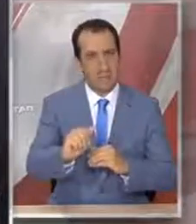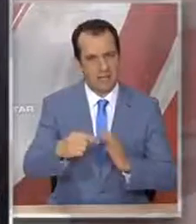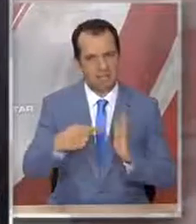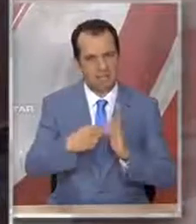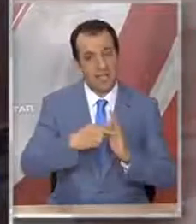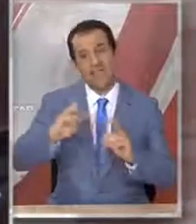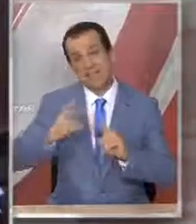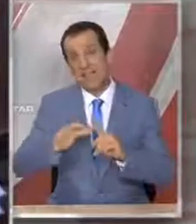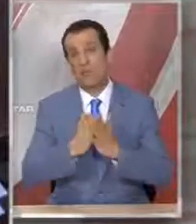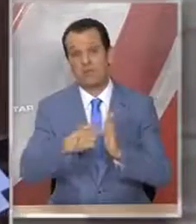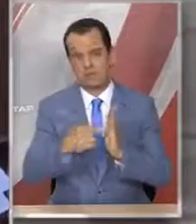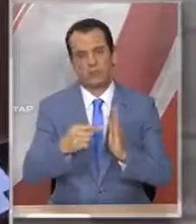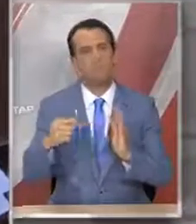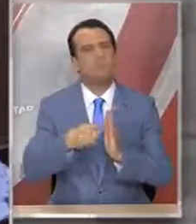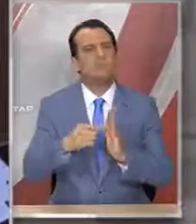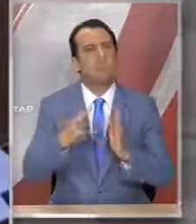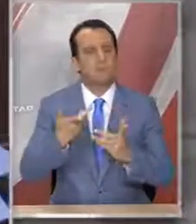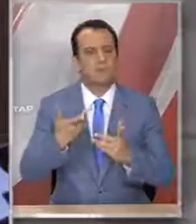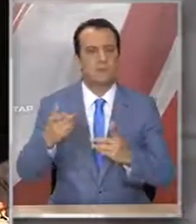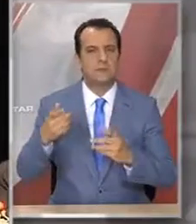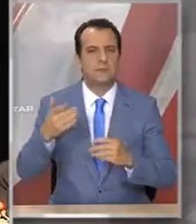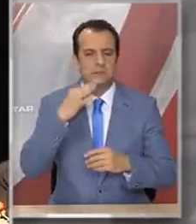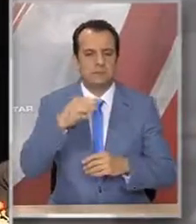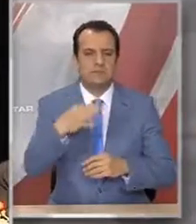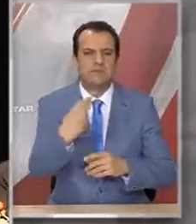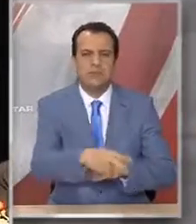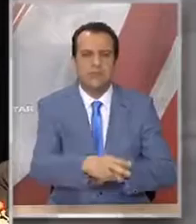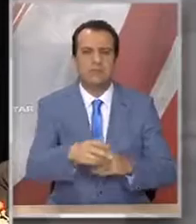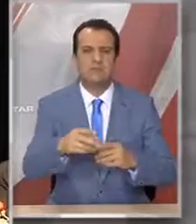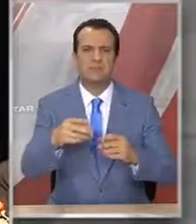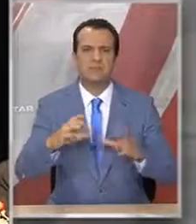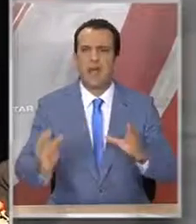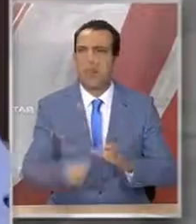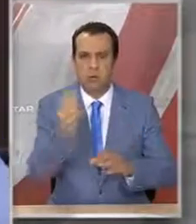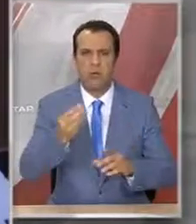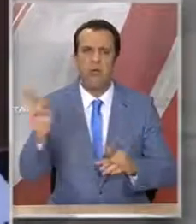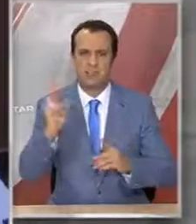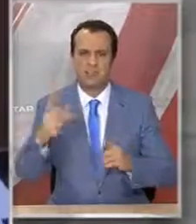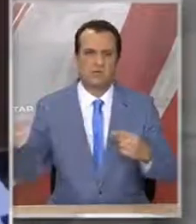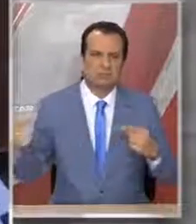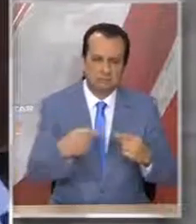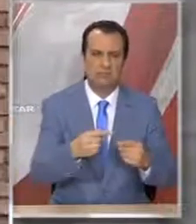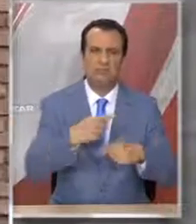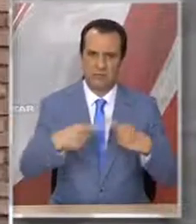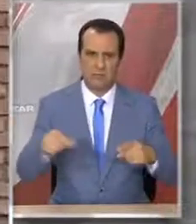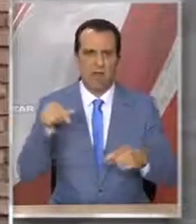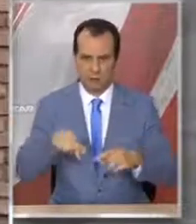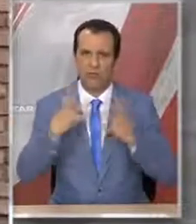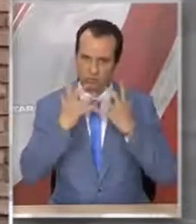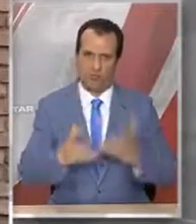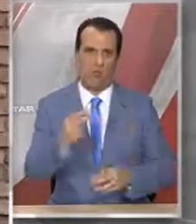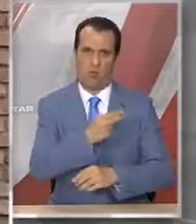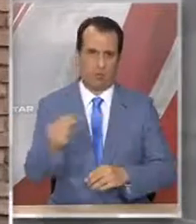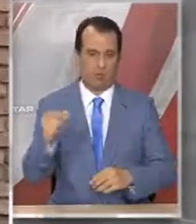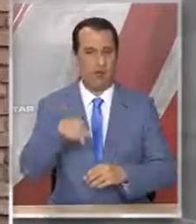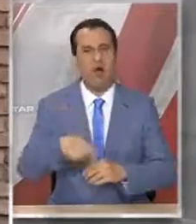να παλέψει με την κοινωνική απόρριψη λόγω φυλετικής προέλευσης. Μία ρατσιστική διάκριση που είναι σήμερα περισσότερο επίκαιρη από ποτέ. Είναι ένα παραμύθι,